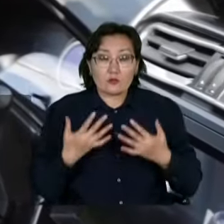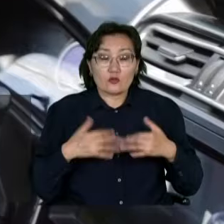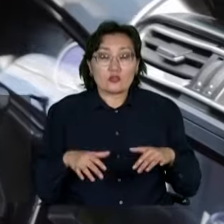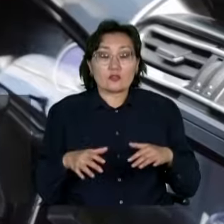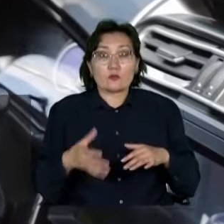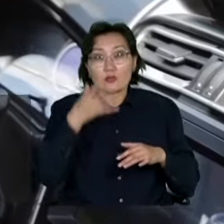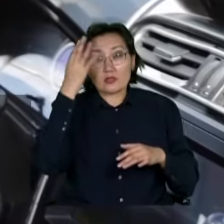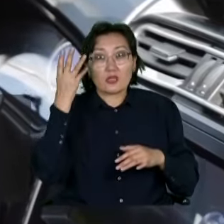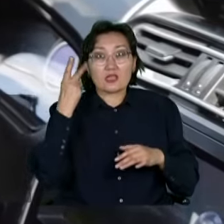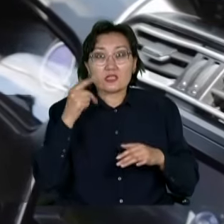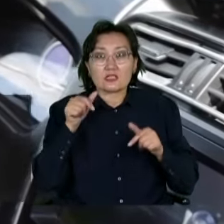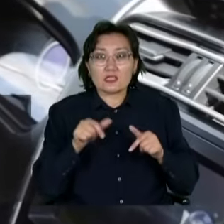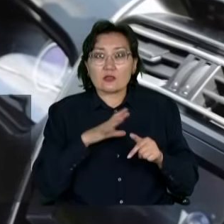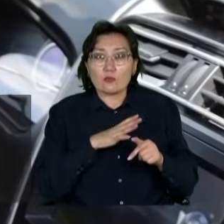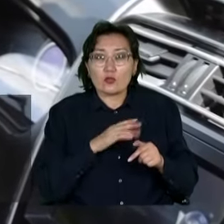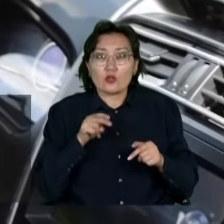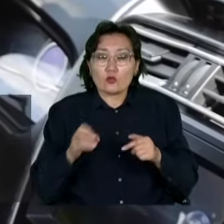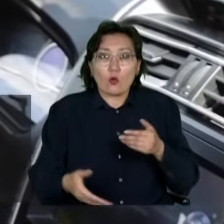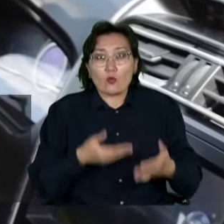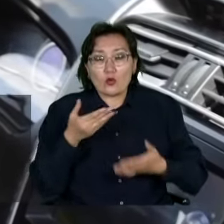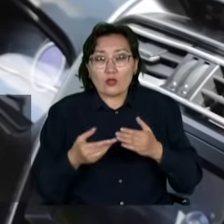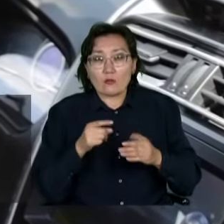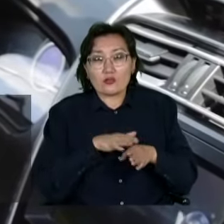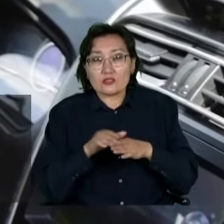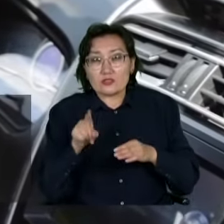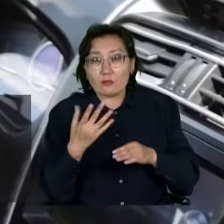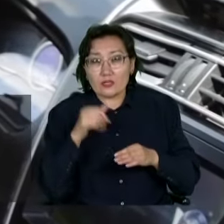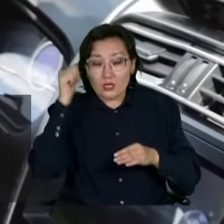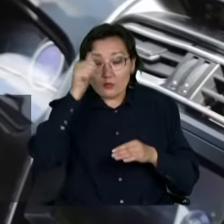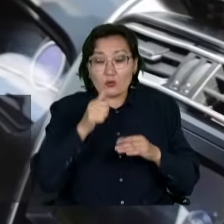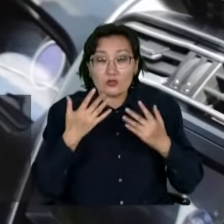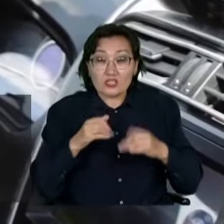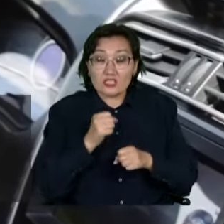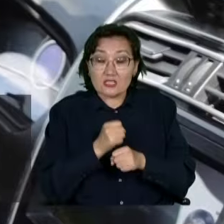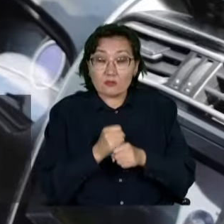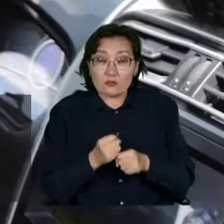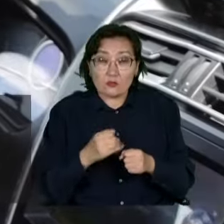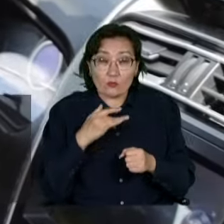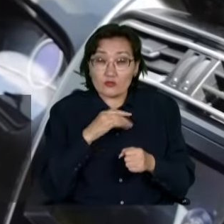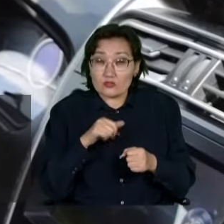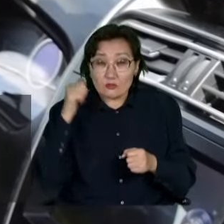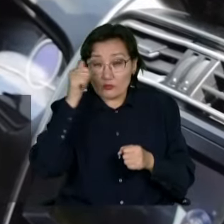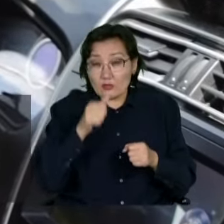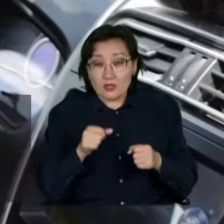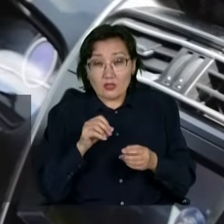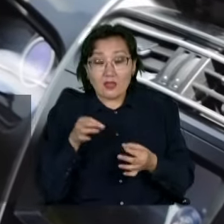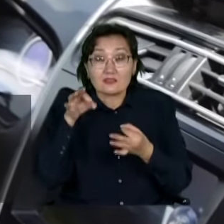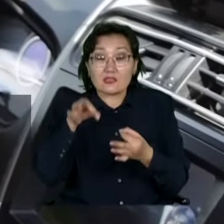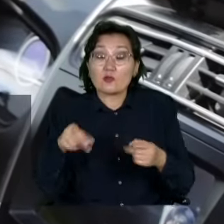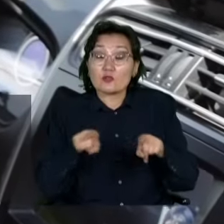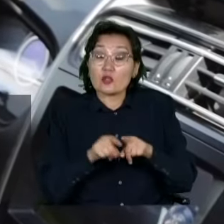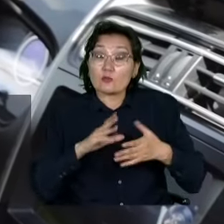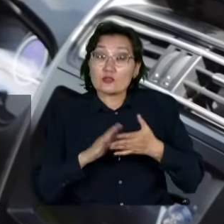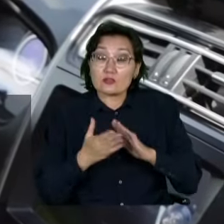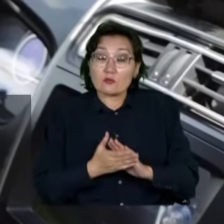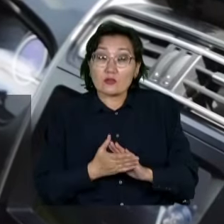когда она здесь была, если честно. То копали целых полтора года. Теперь она уже сделанная столько лет. Она стоит в таком состоянии, блин. И вот это